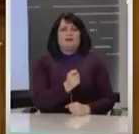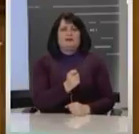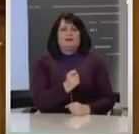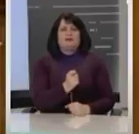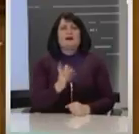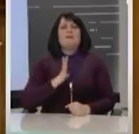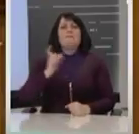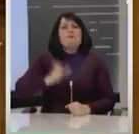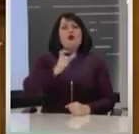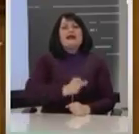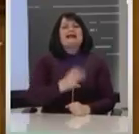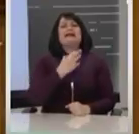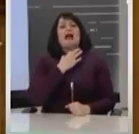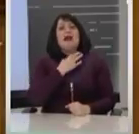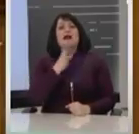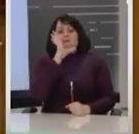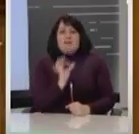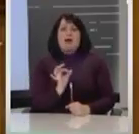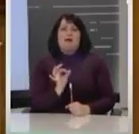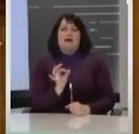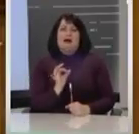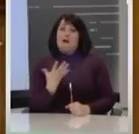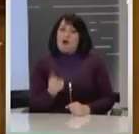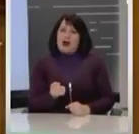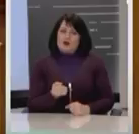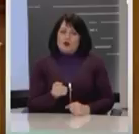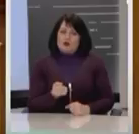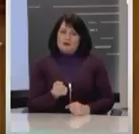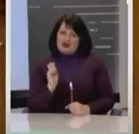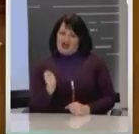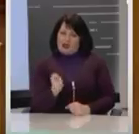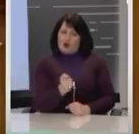προς τους πολίτες που έχουν πραγματικά ανάγκη της